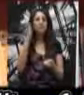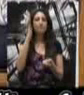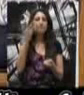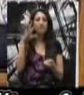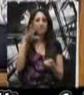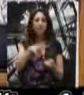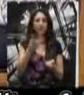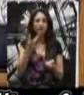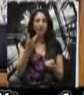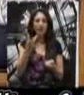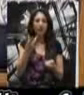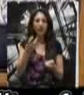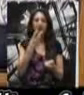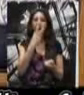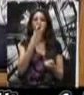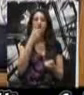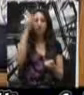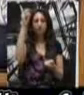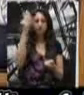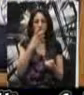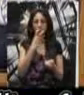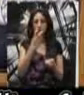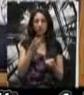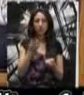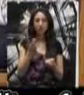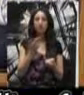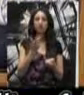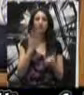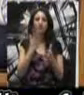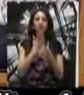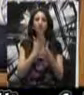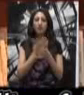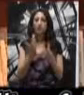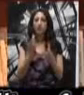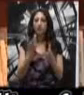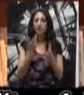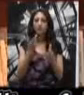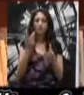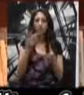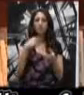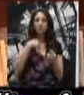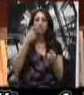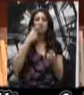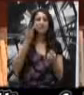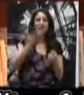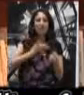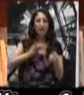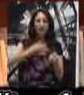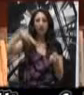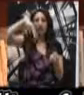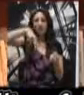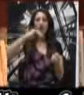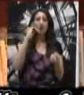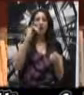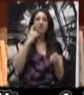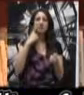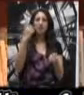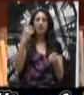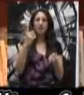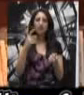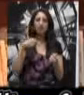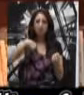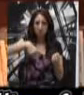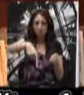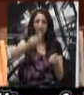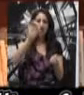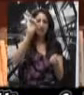خير. انت منين اولا؟ احنا من اهم بلد اسمها اهم. كنا جبنا عربية. كم سنة حضرتك؟ انا عندي 58 سنة. عندك